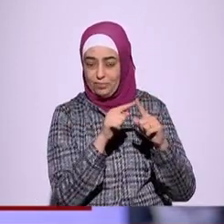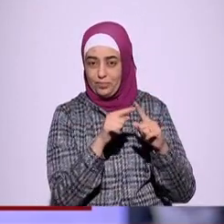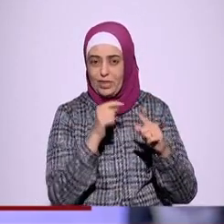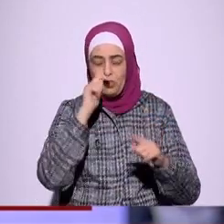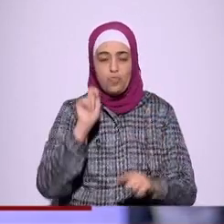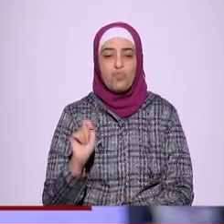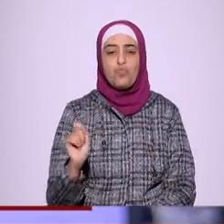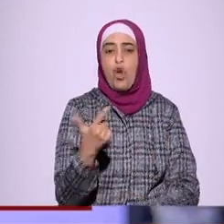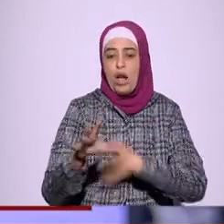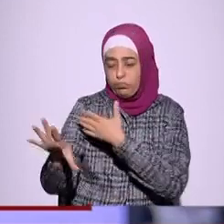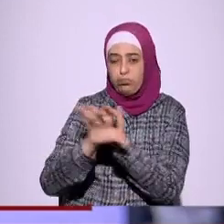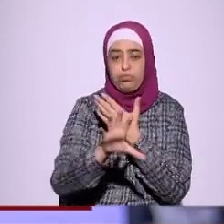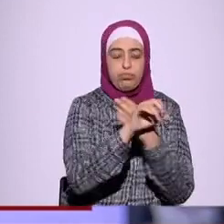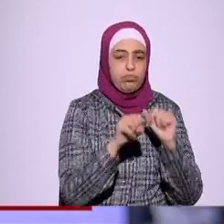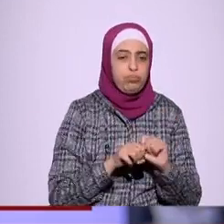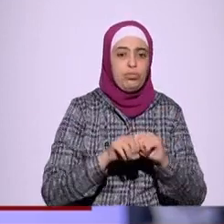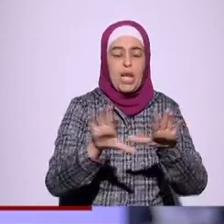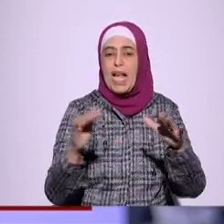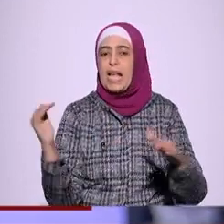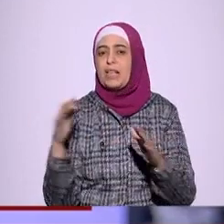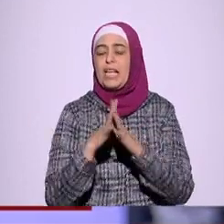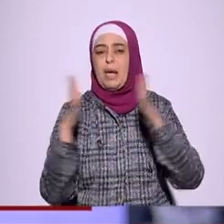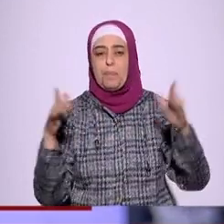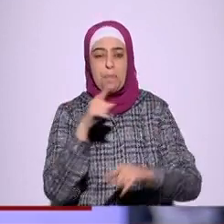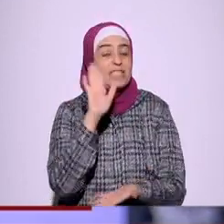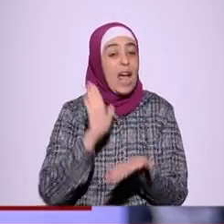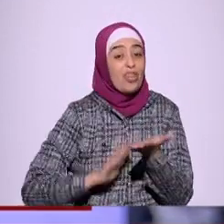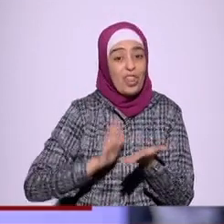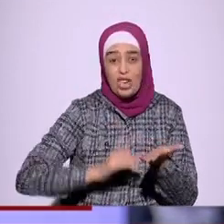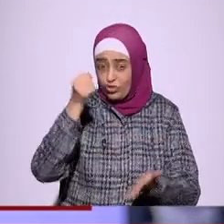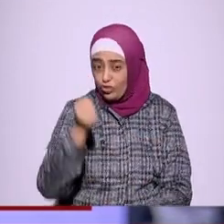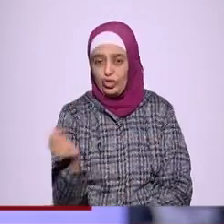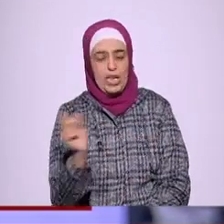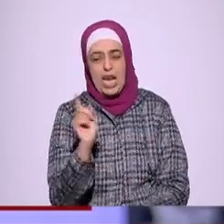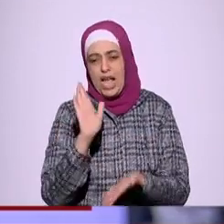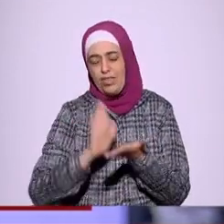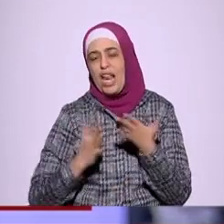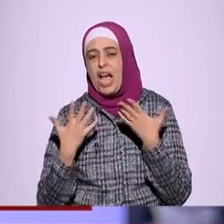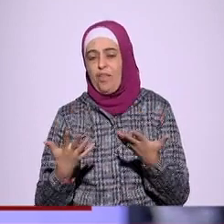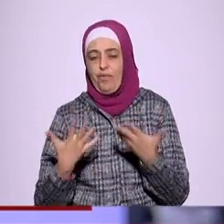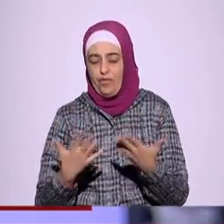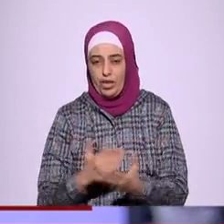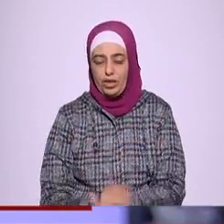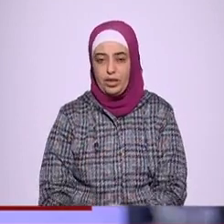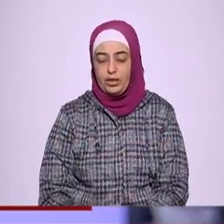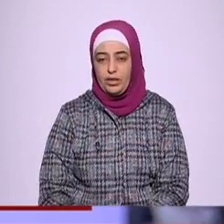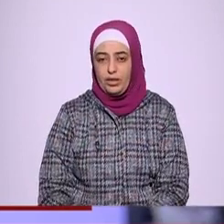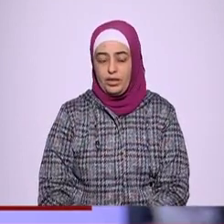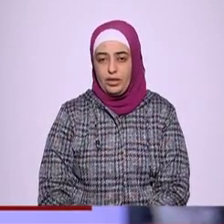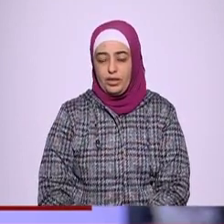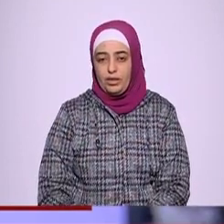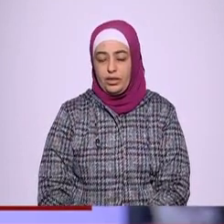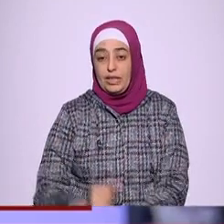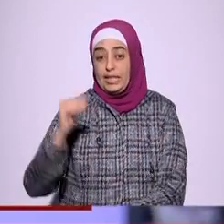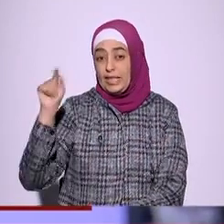بسرعة الانتشار بشكل كبير أكبر من دلتا ولكن خطرها أقل بحسب المعلومات والبيانات، بأن سلالة